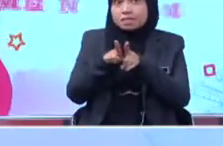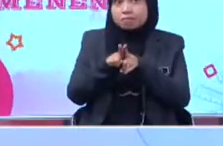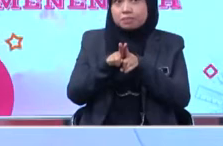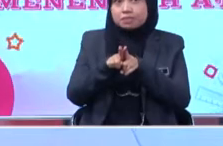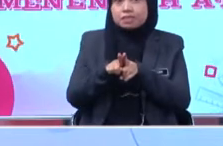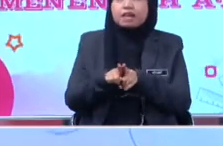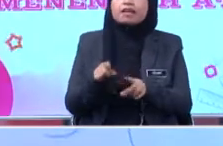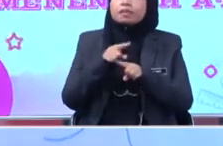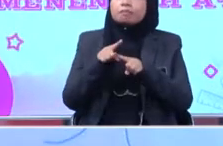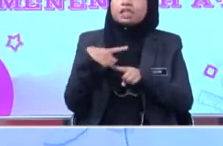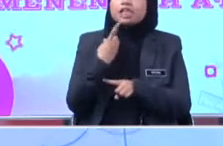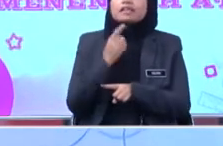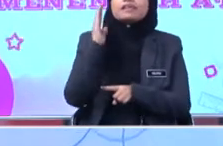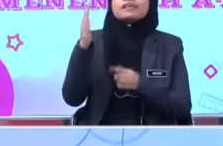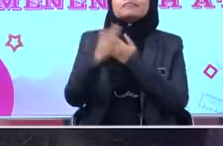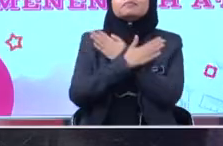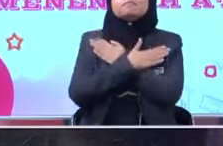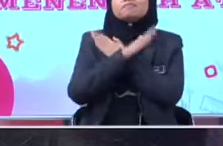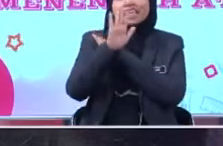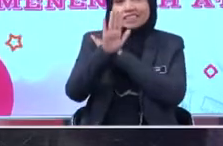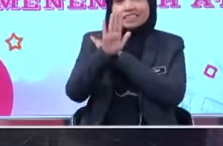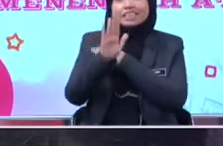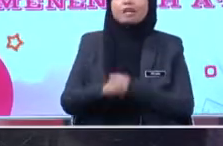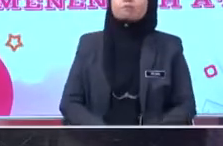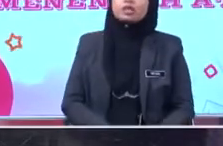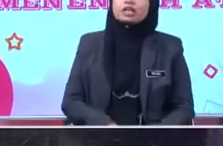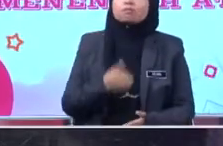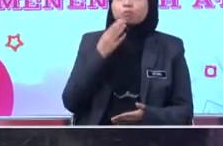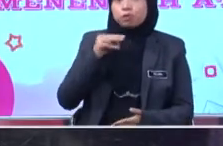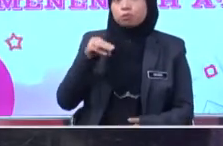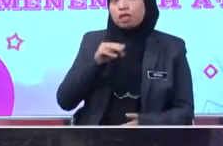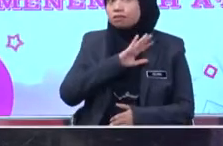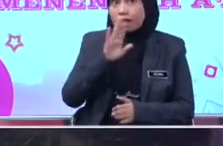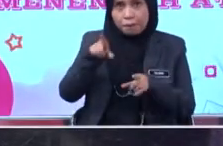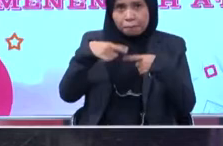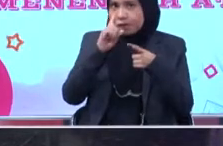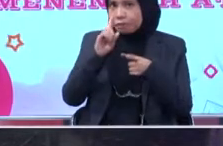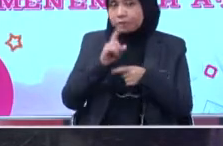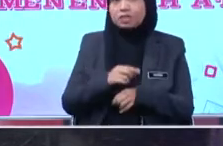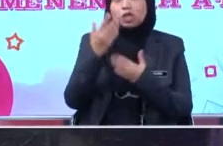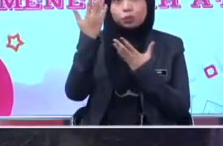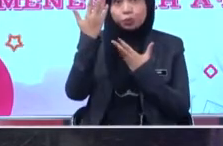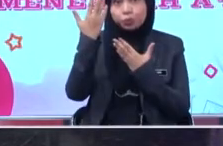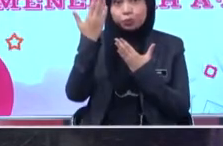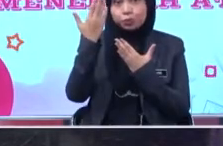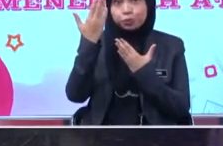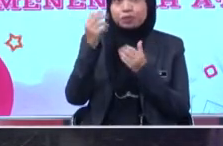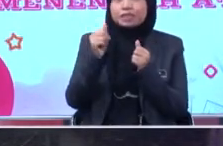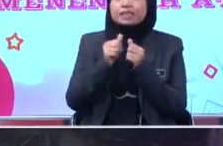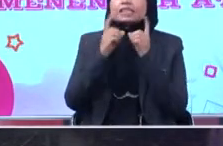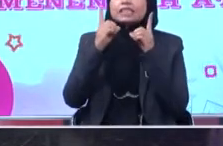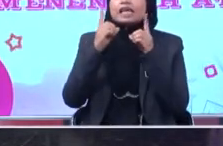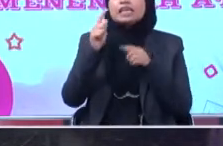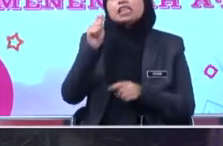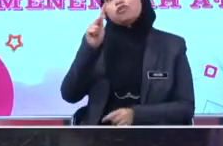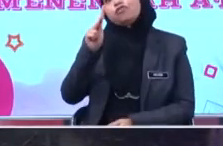tapi tidak berhak sekejap dulu beliau tes baik memori jangan ke mana-mana selepas ini kembali kami dididik